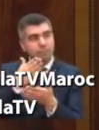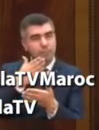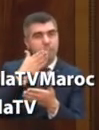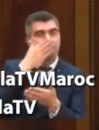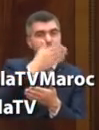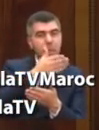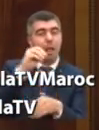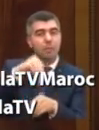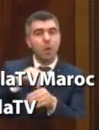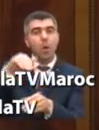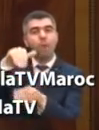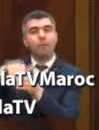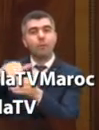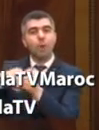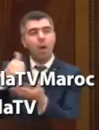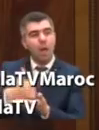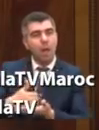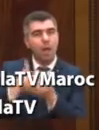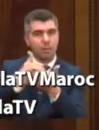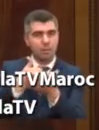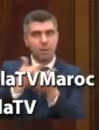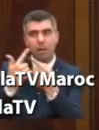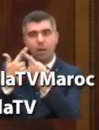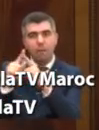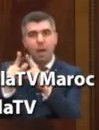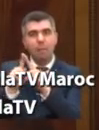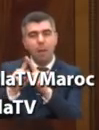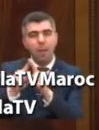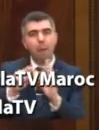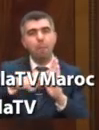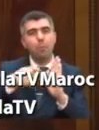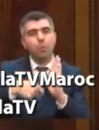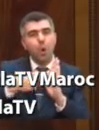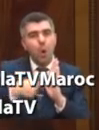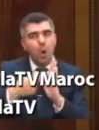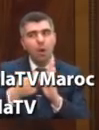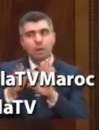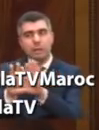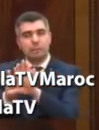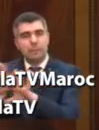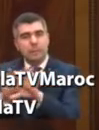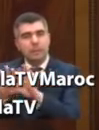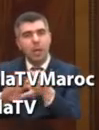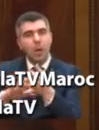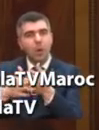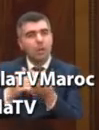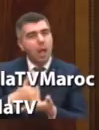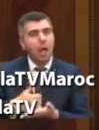وكالة بيت مال القدس من مشاريع ذات أبعاد اقتصادية